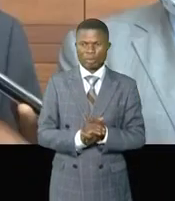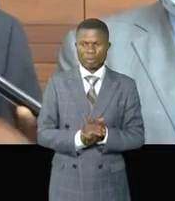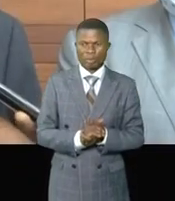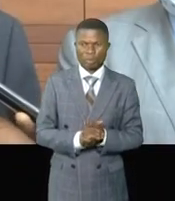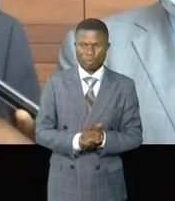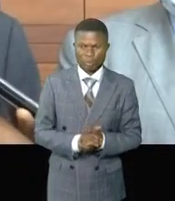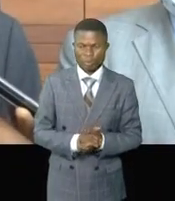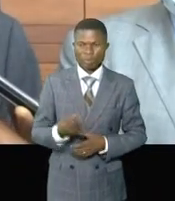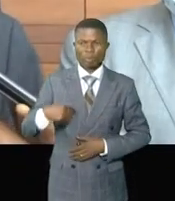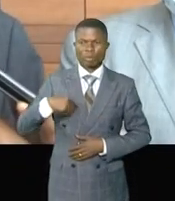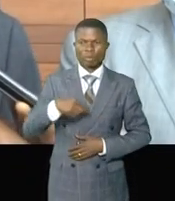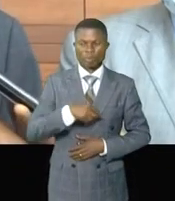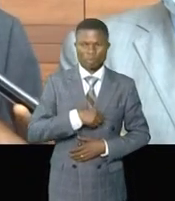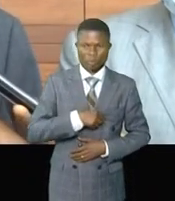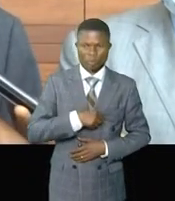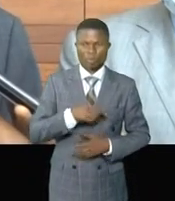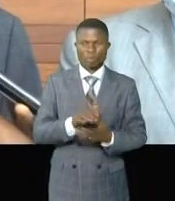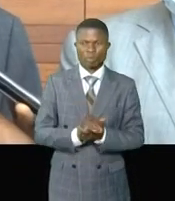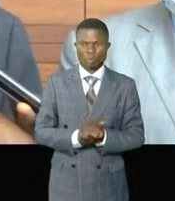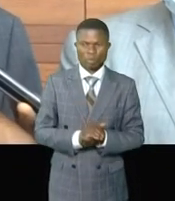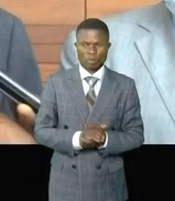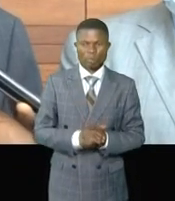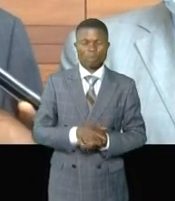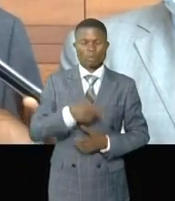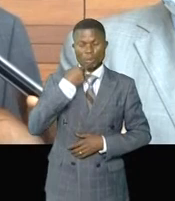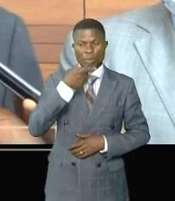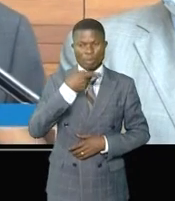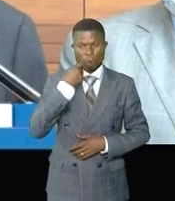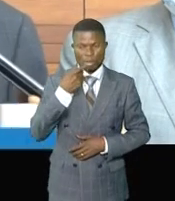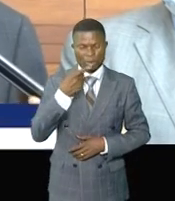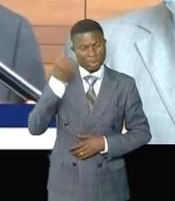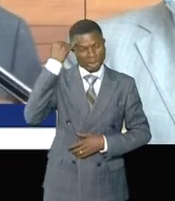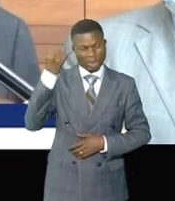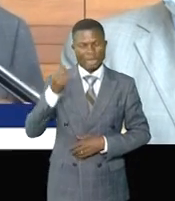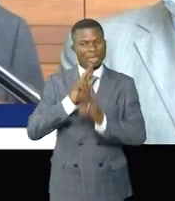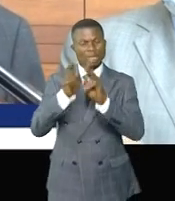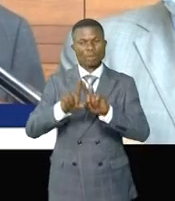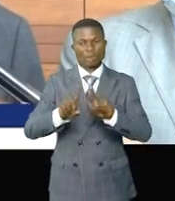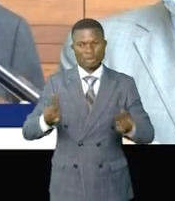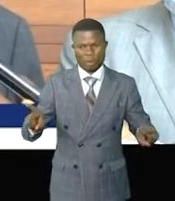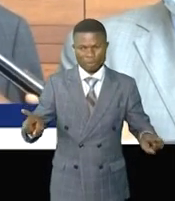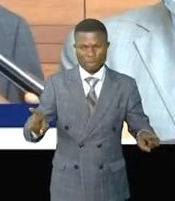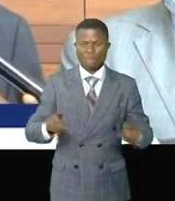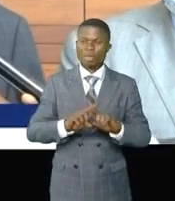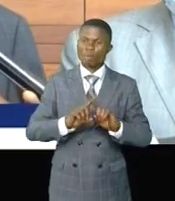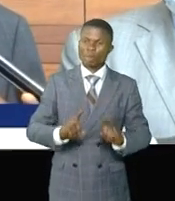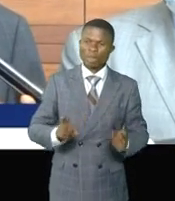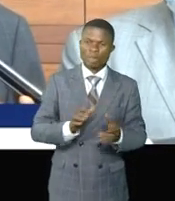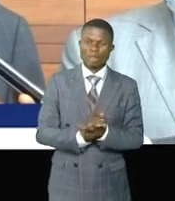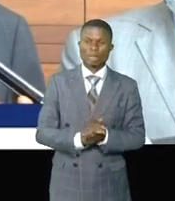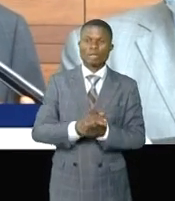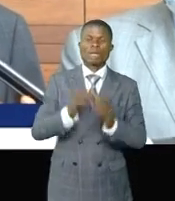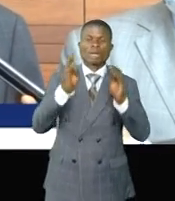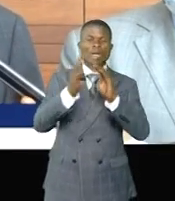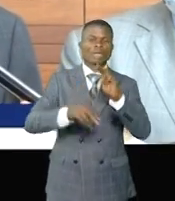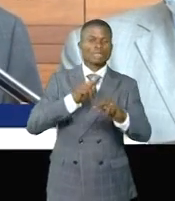avons malheureusement voté en des termes différents avec l'Assemblée nationale. On